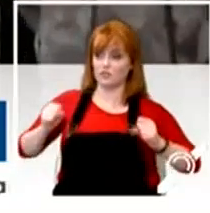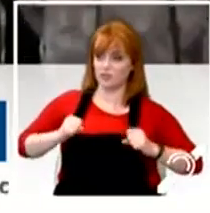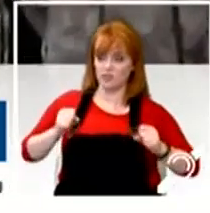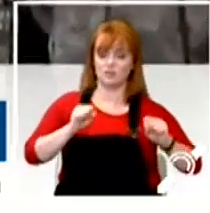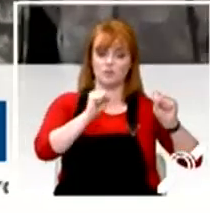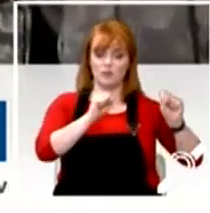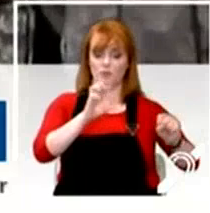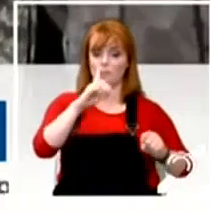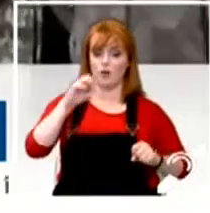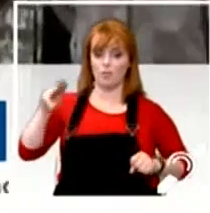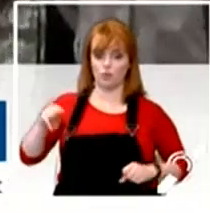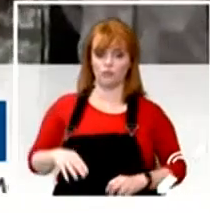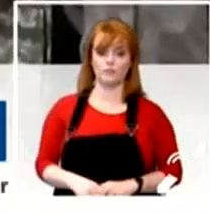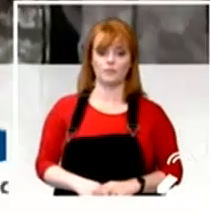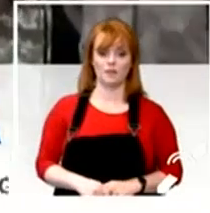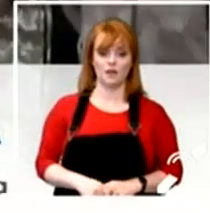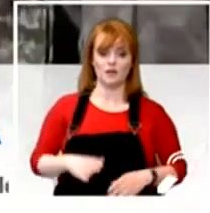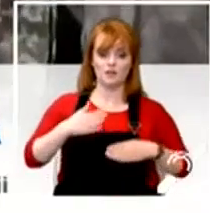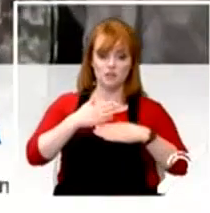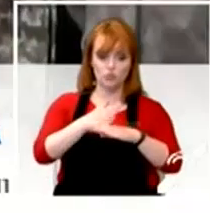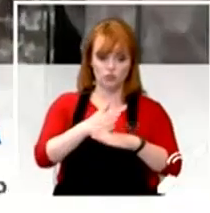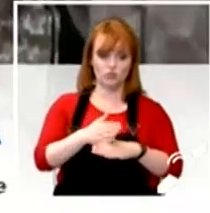Бахмут, знищувати Вагнера,